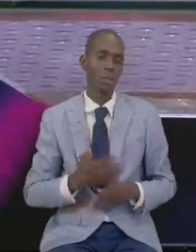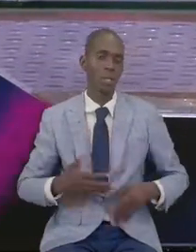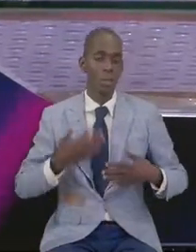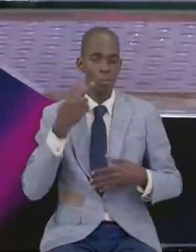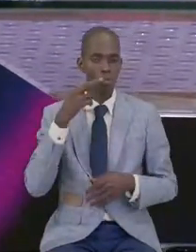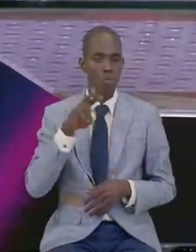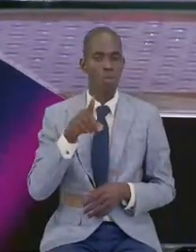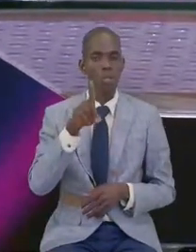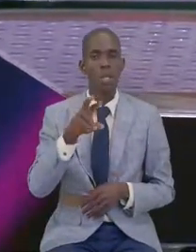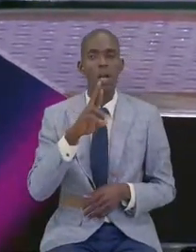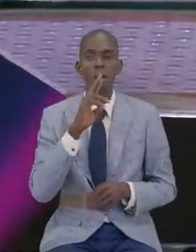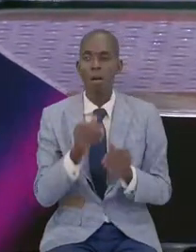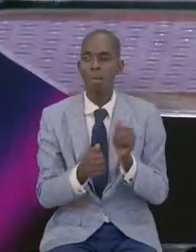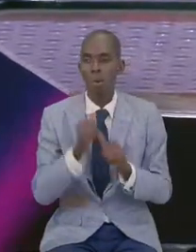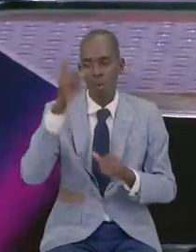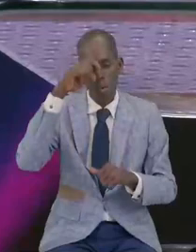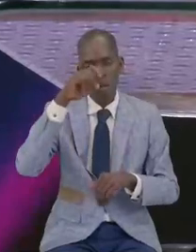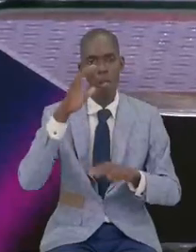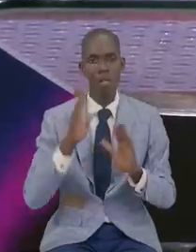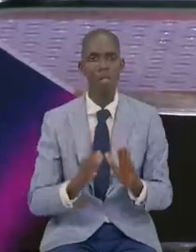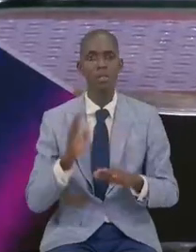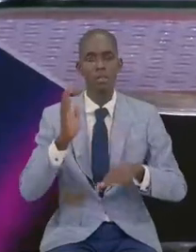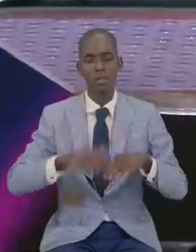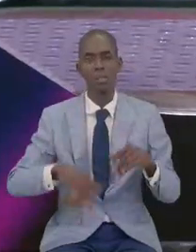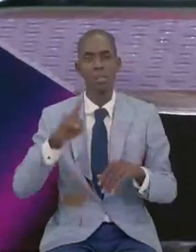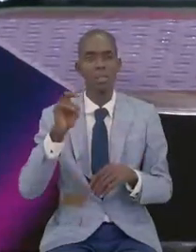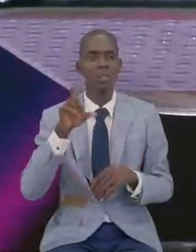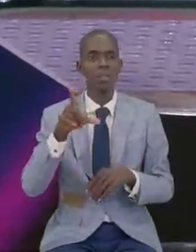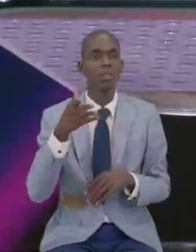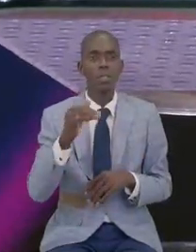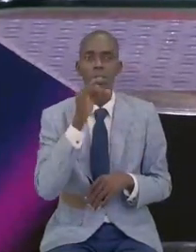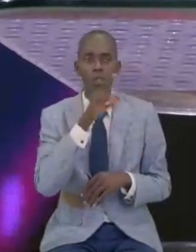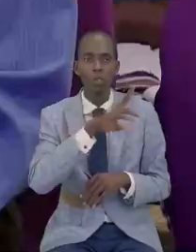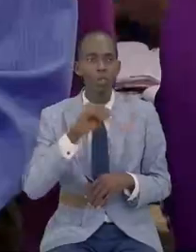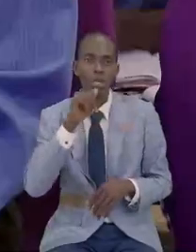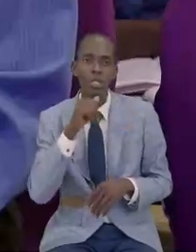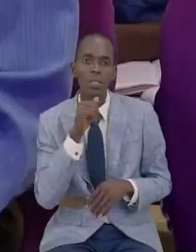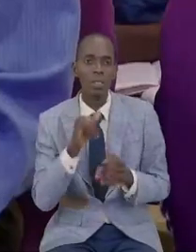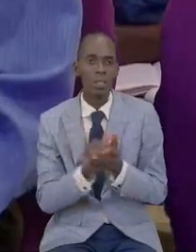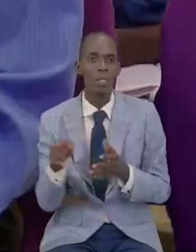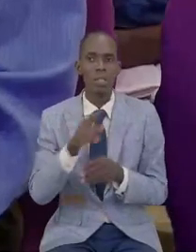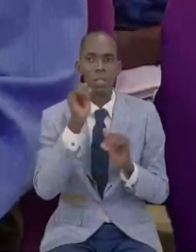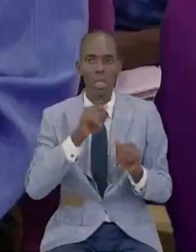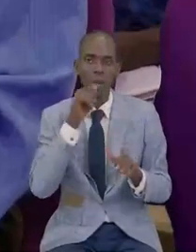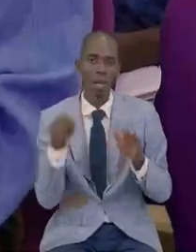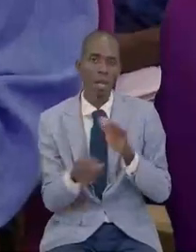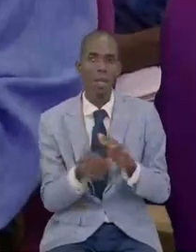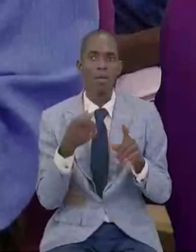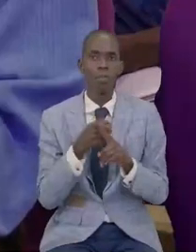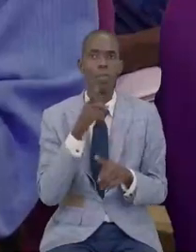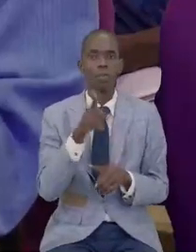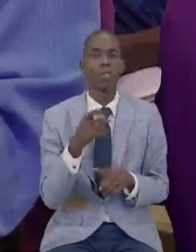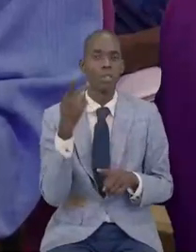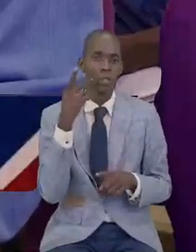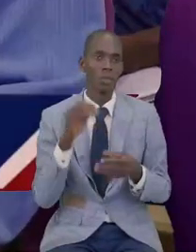sage que Daniel. Rien de secret n'est caché pour toi. Nous allons à la deuxième partie ici. C'est